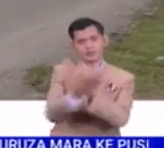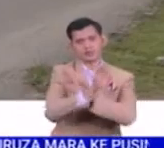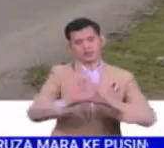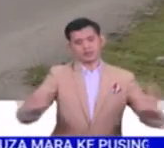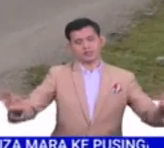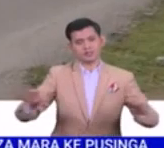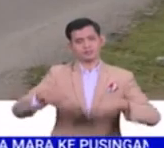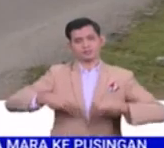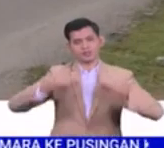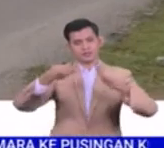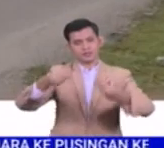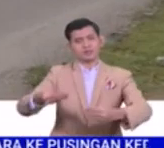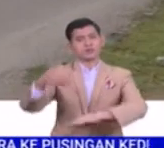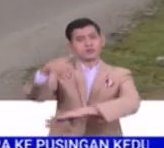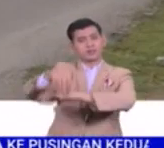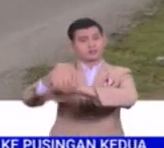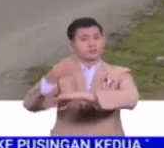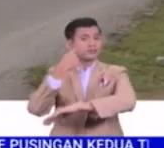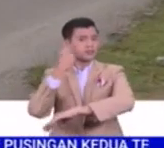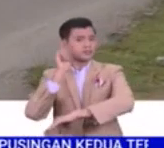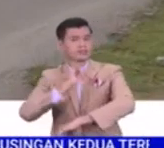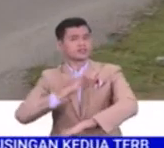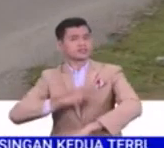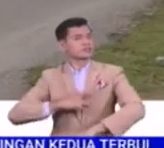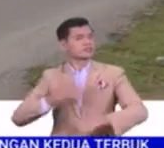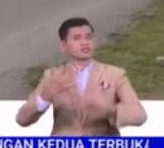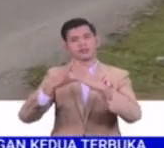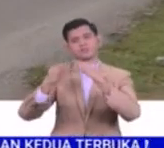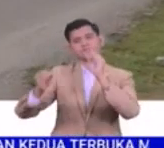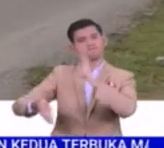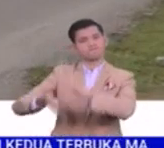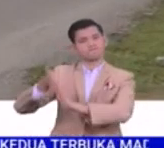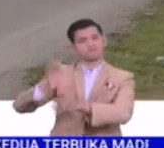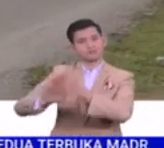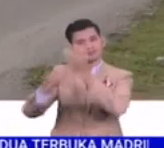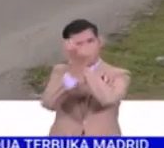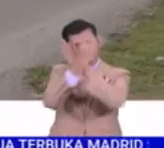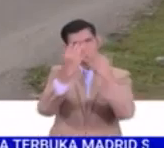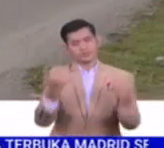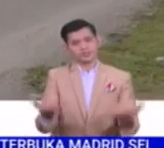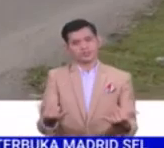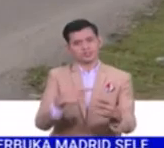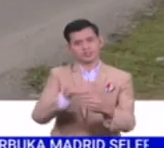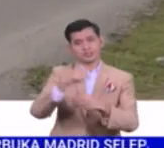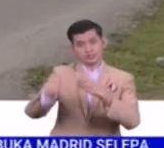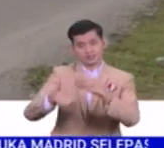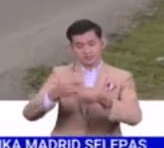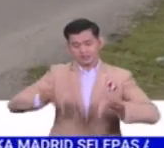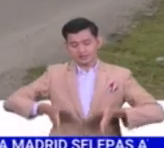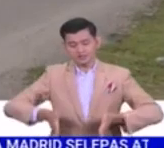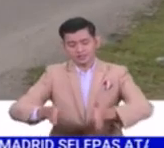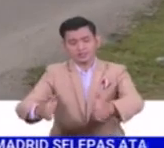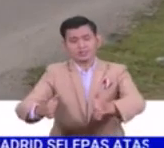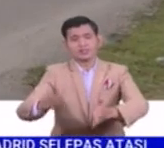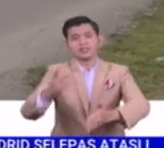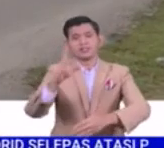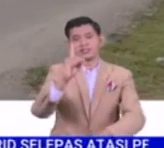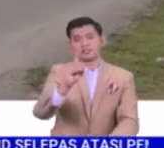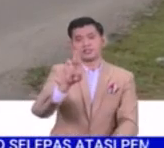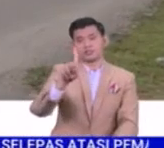tengah malam tadi. Saya kira setakat ini saja perkembangan yang dapat saya berikan aliran trafik di tol Jalan Duta arah